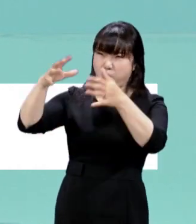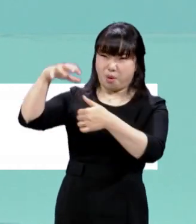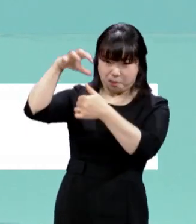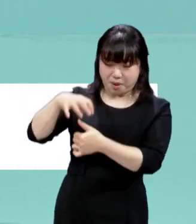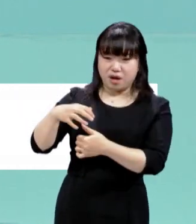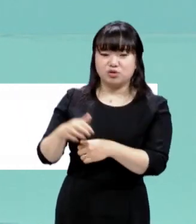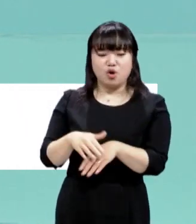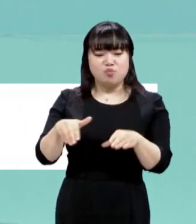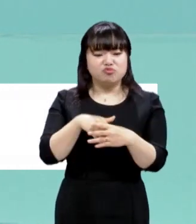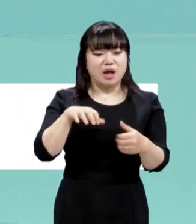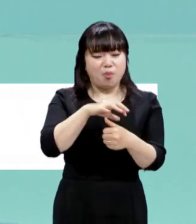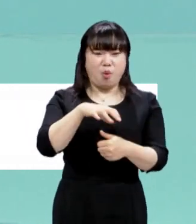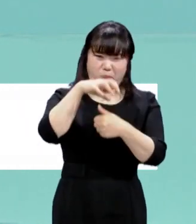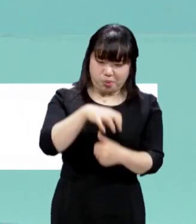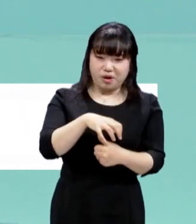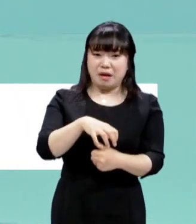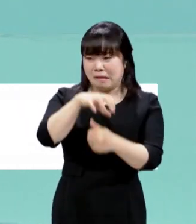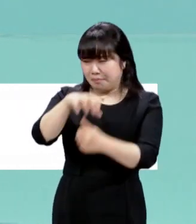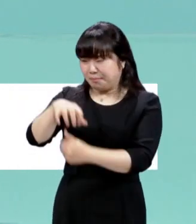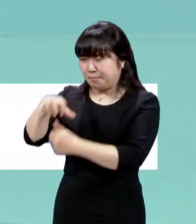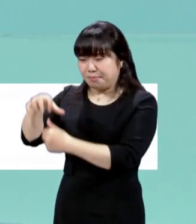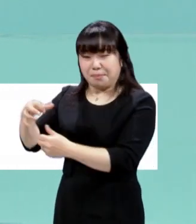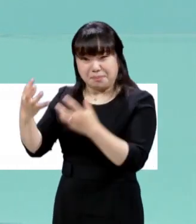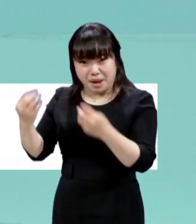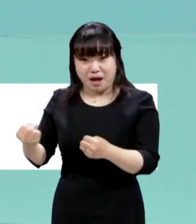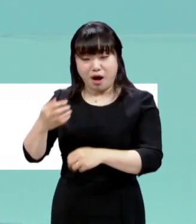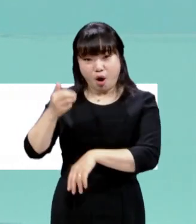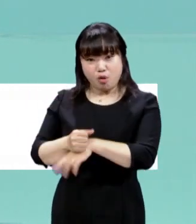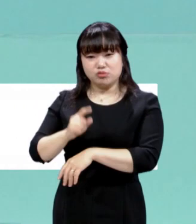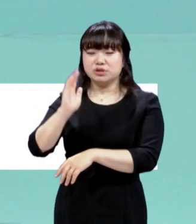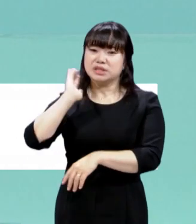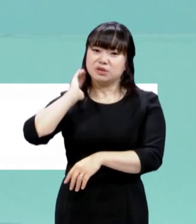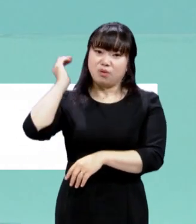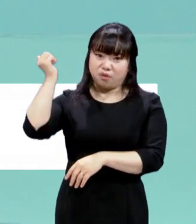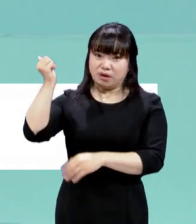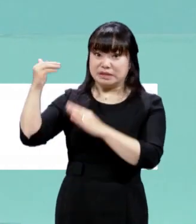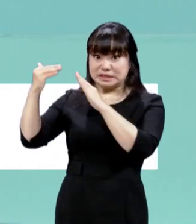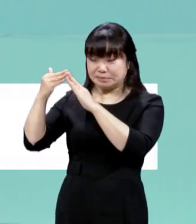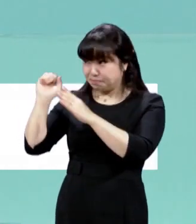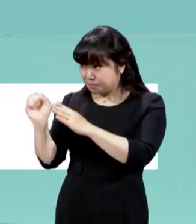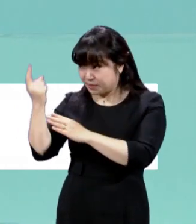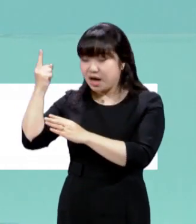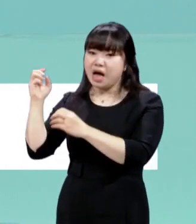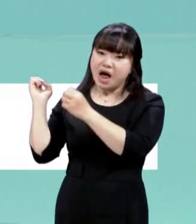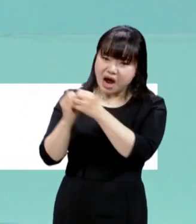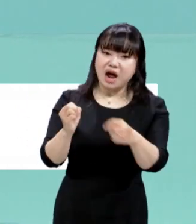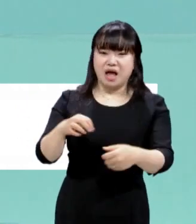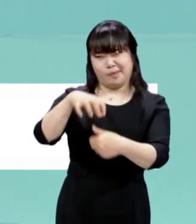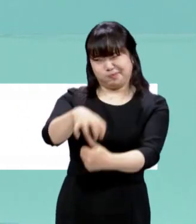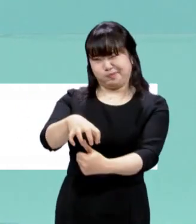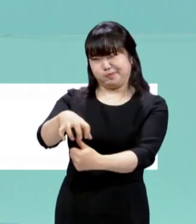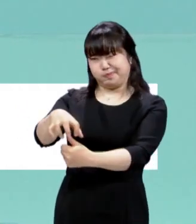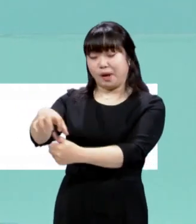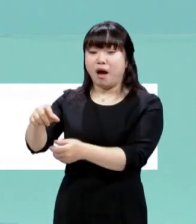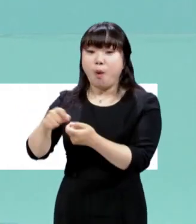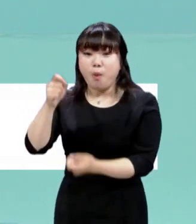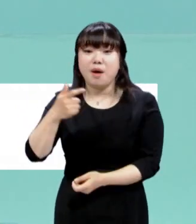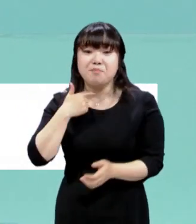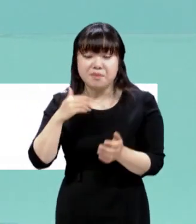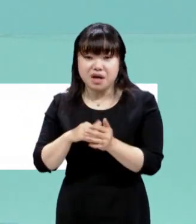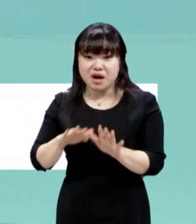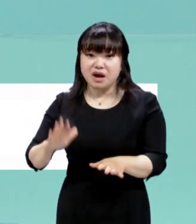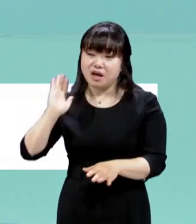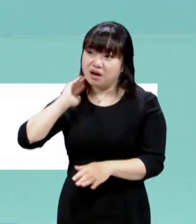문화재 보호에 도 걸려 있는데요 이게 사실상 청와대가 있기 때문에 걸려 있었던 부분들이 좀 있는데 이게 이제